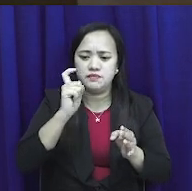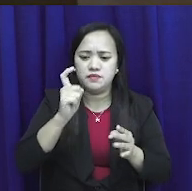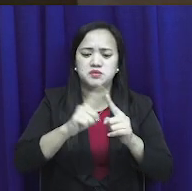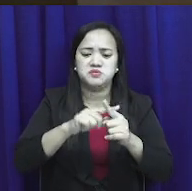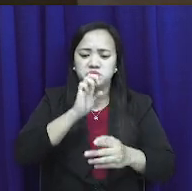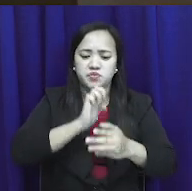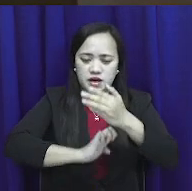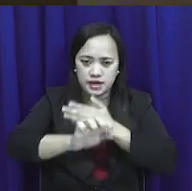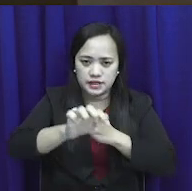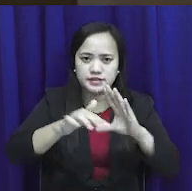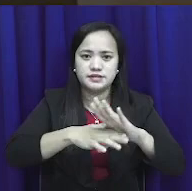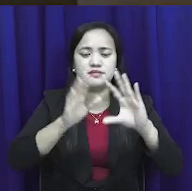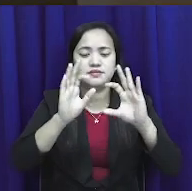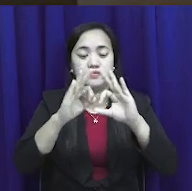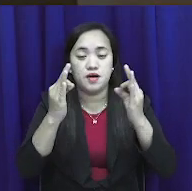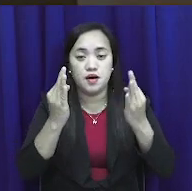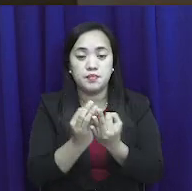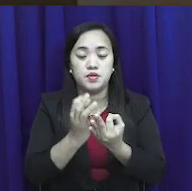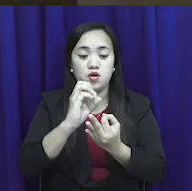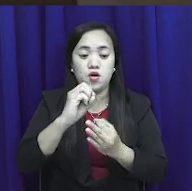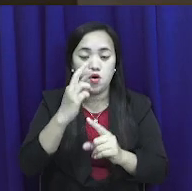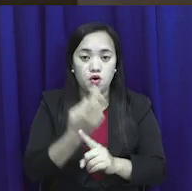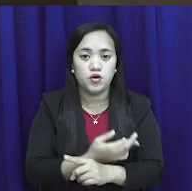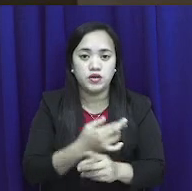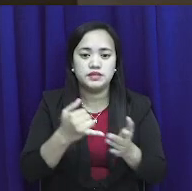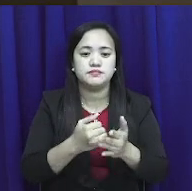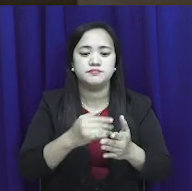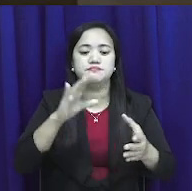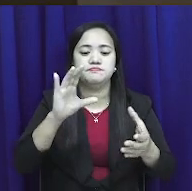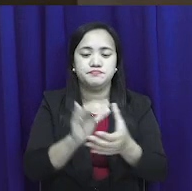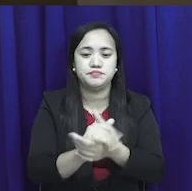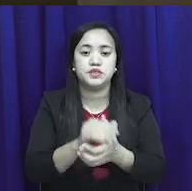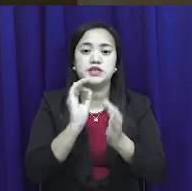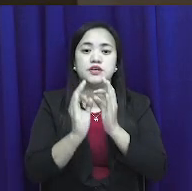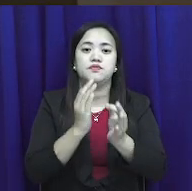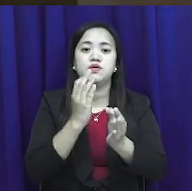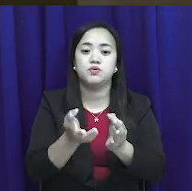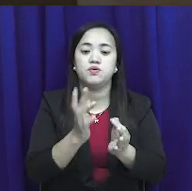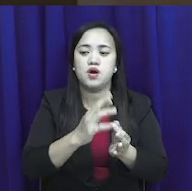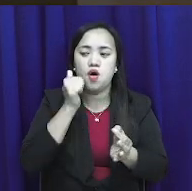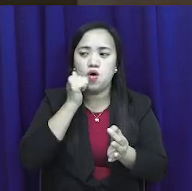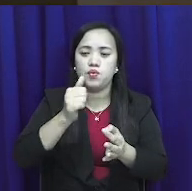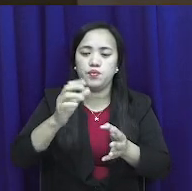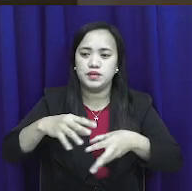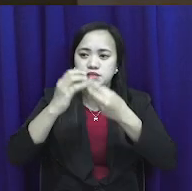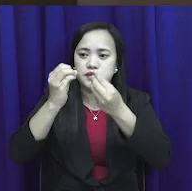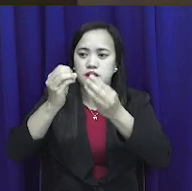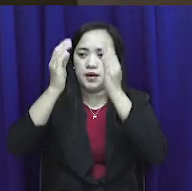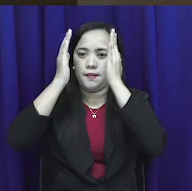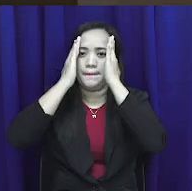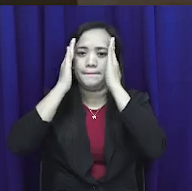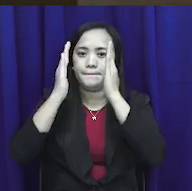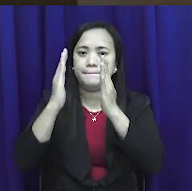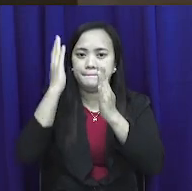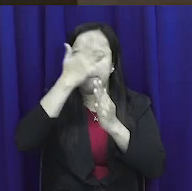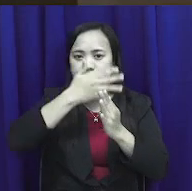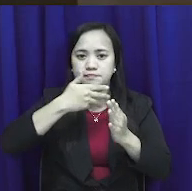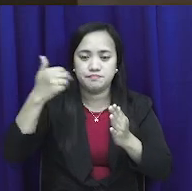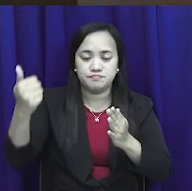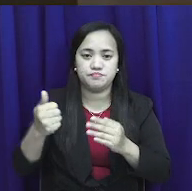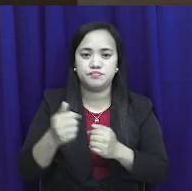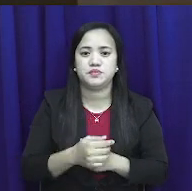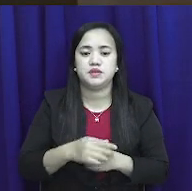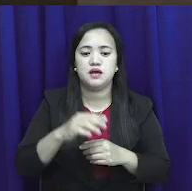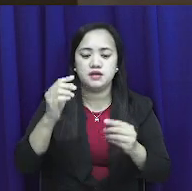or sabihin na muna natin sa pag-aasawa m kung nakatuon ka pa rin at ine-expect mo pa rin ang